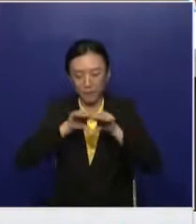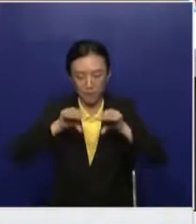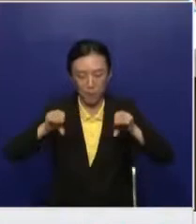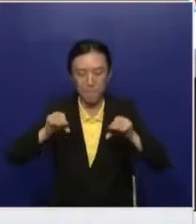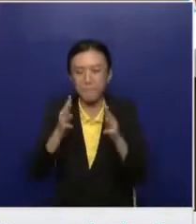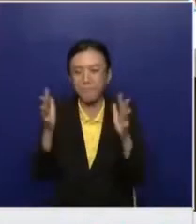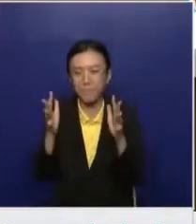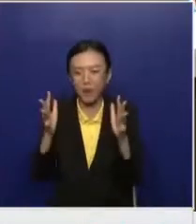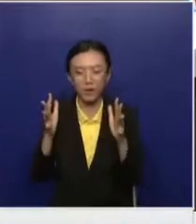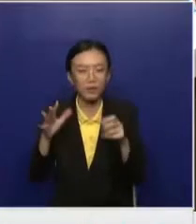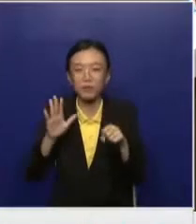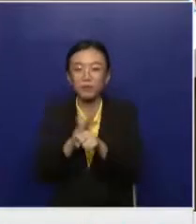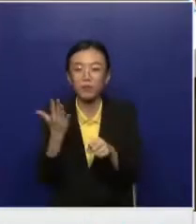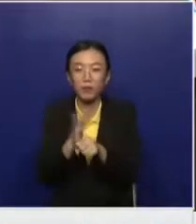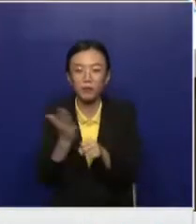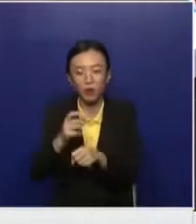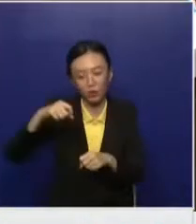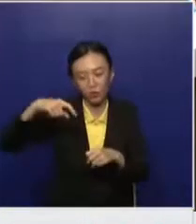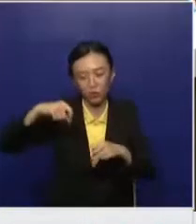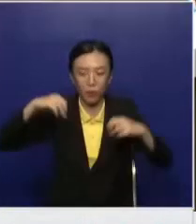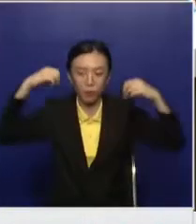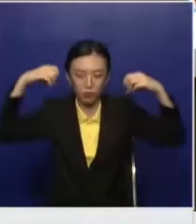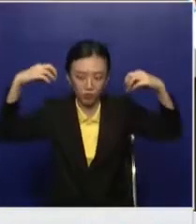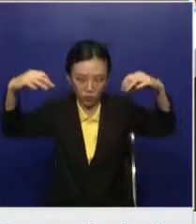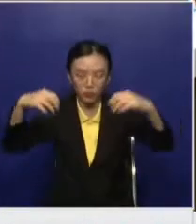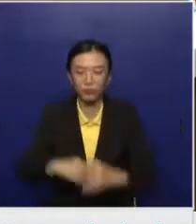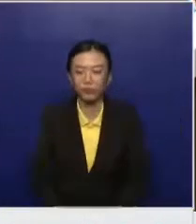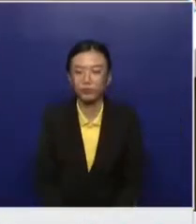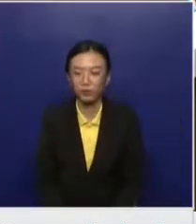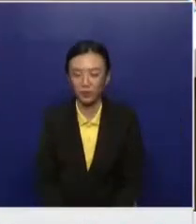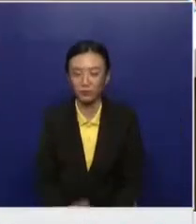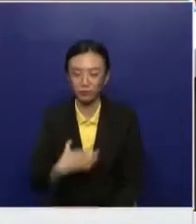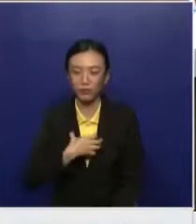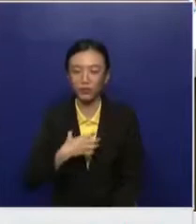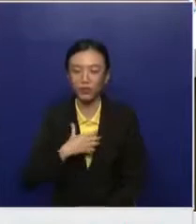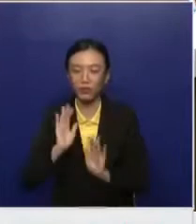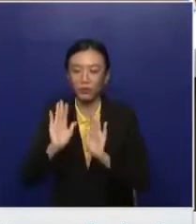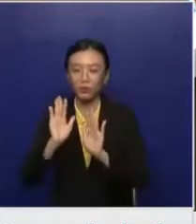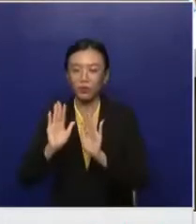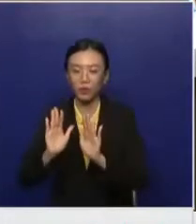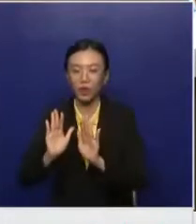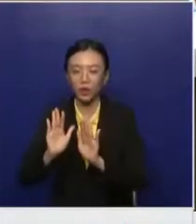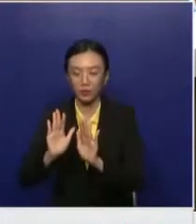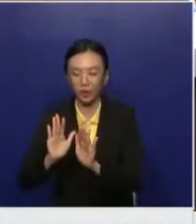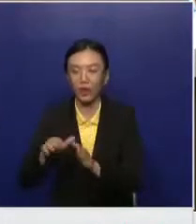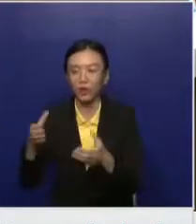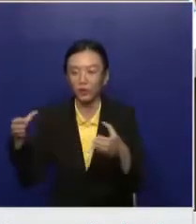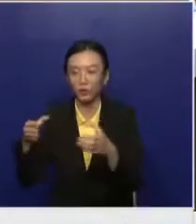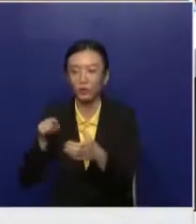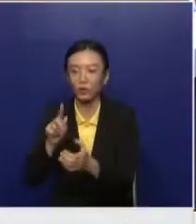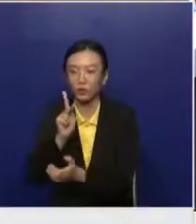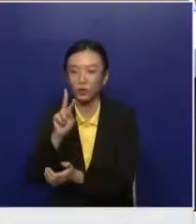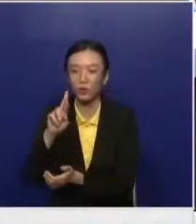อแก่การซ่อมแซมบำรุงตรงนี้ก็อยากที่จะให้กรมทางหลวงเนี่ยครับได้จ้างเหมานะครับเอกช